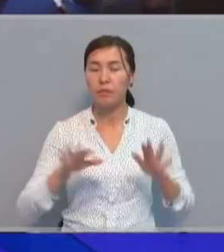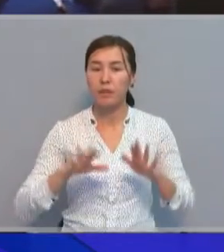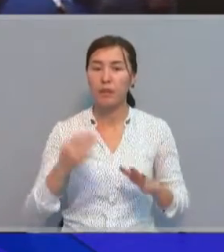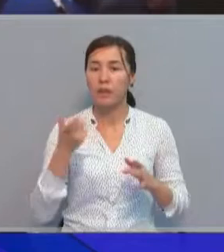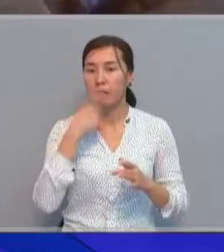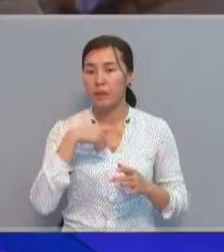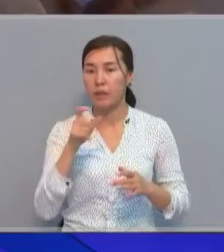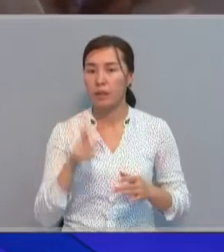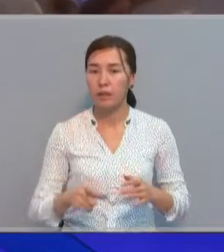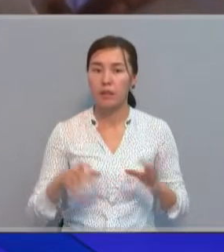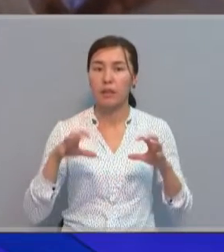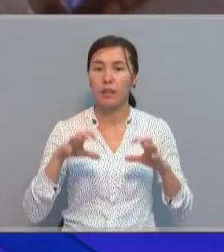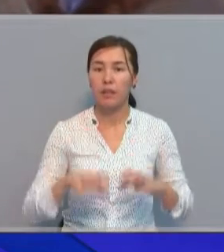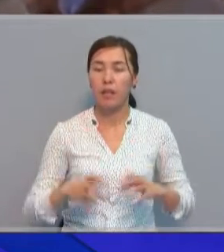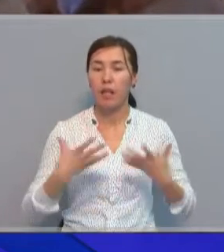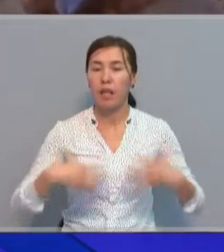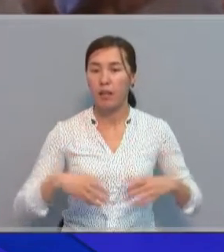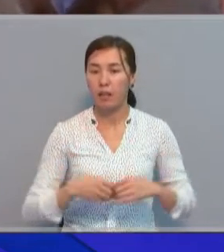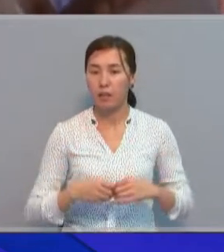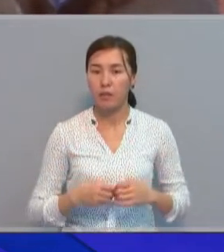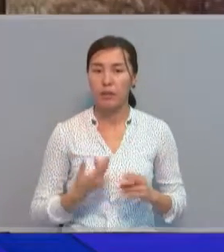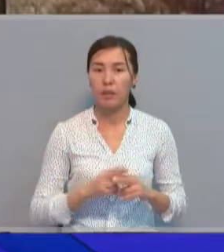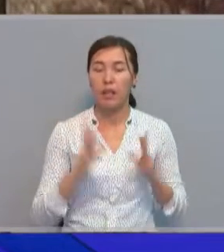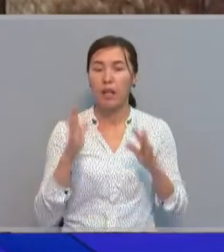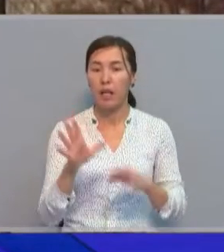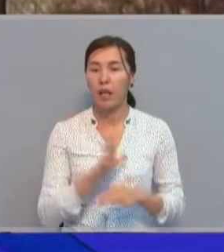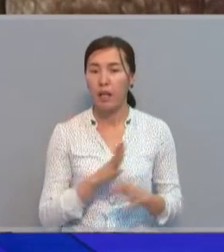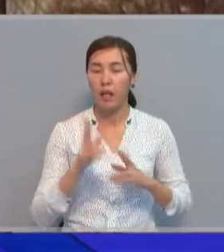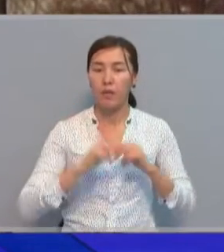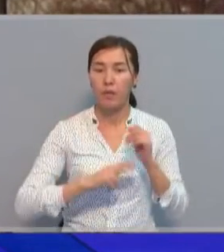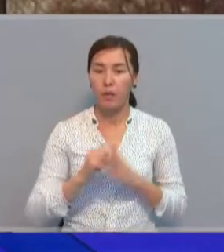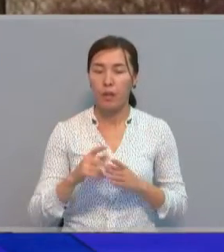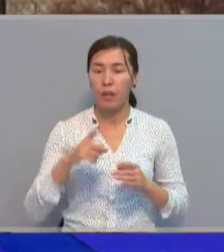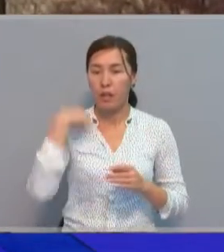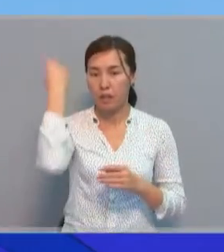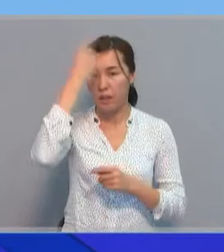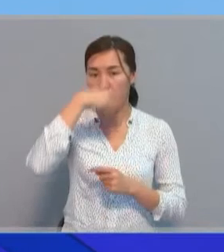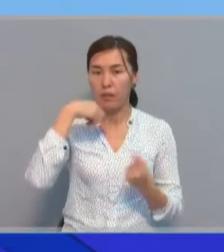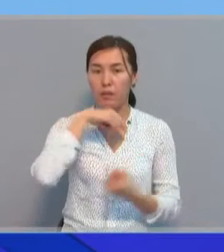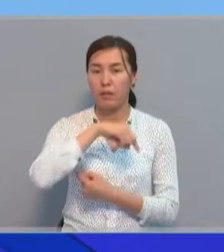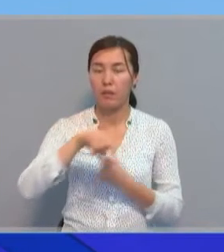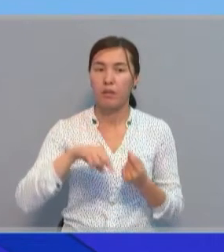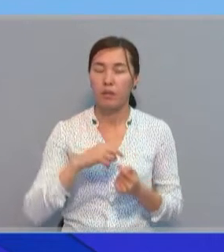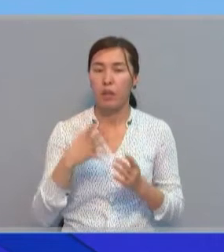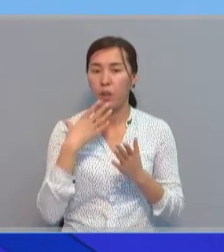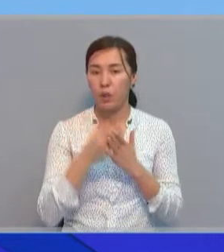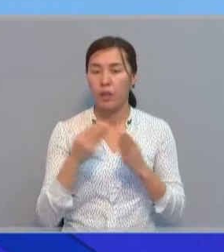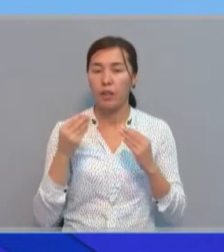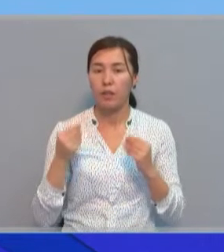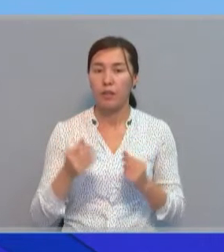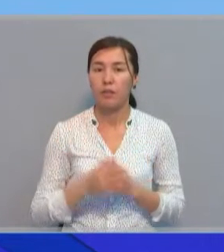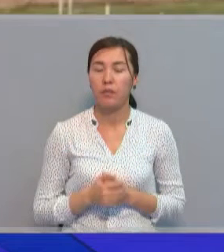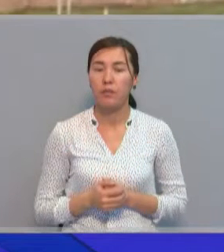местная интеллигенция и представители общественности. Аллея была построена индивидуальным предпринимателем на собственные